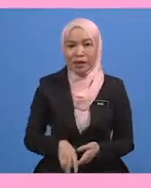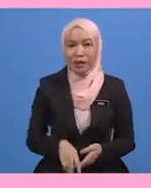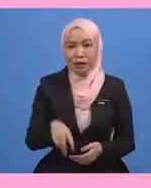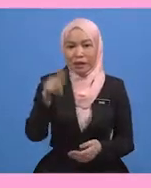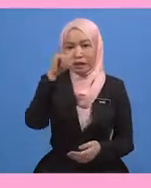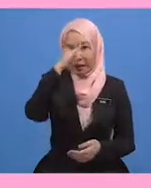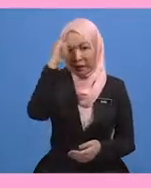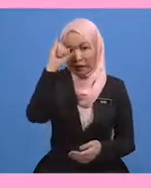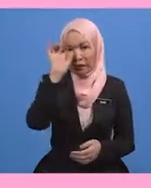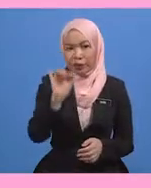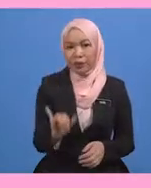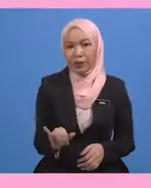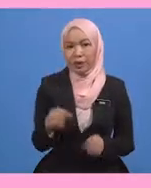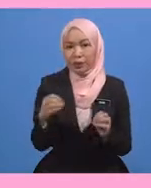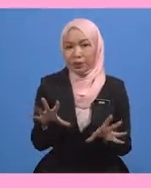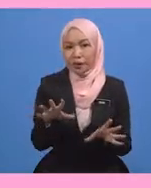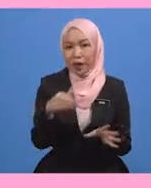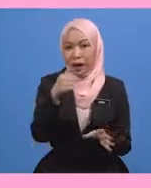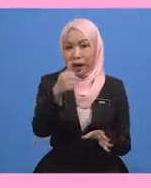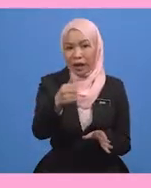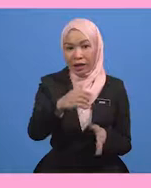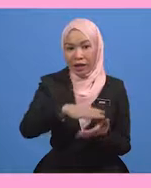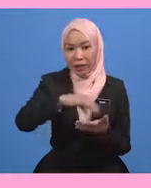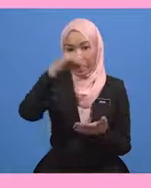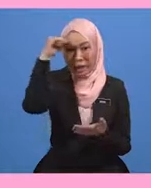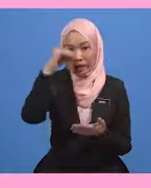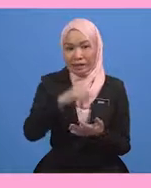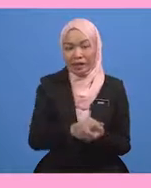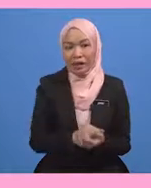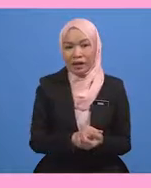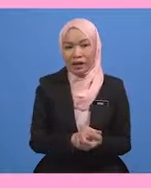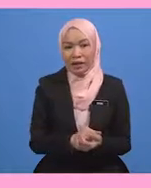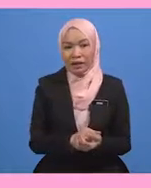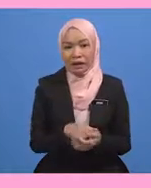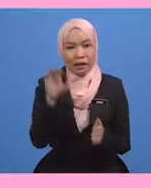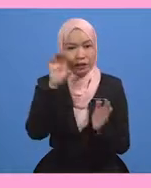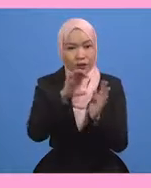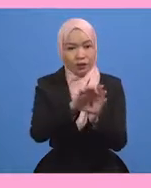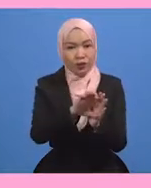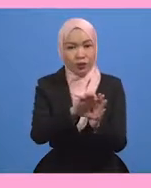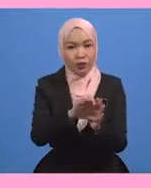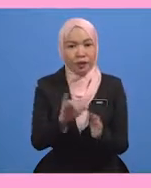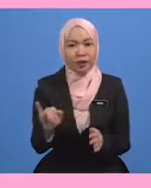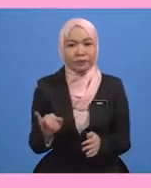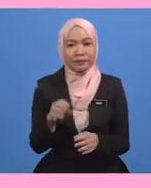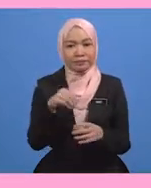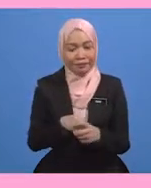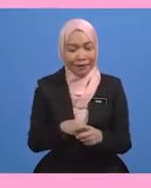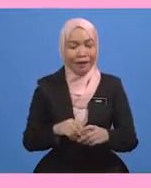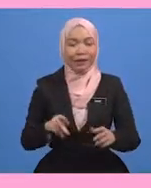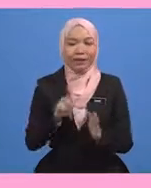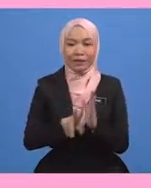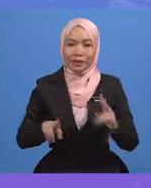anda pelajari dan boleh diaplikasikan dalam kehidupan. Ha murid-murid, soalan ini agak